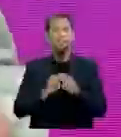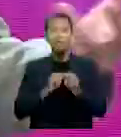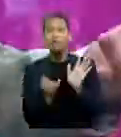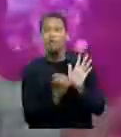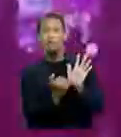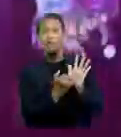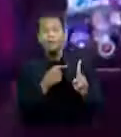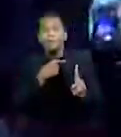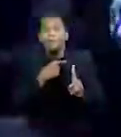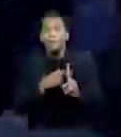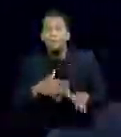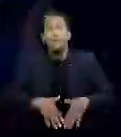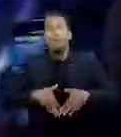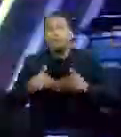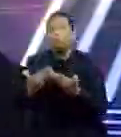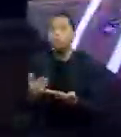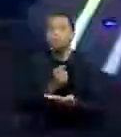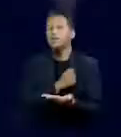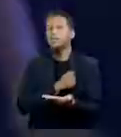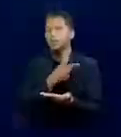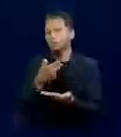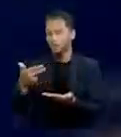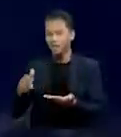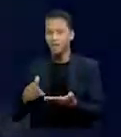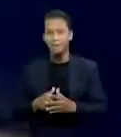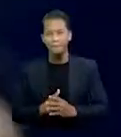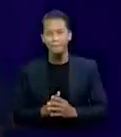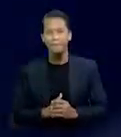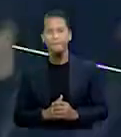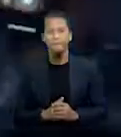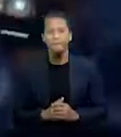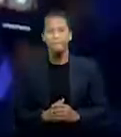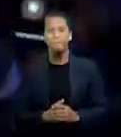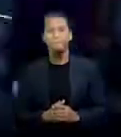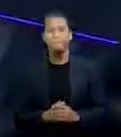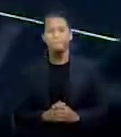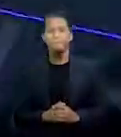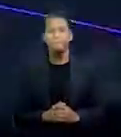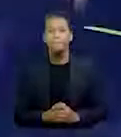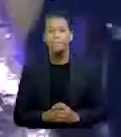negara Indonesia. Tim Liputan iNews melaporkan.